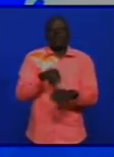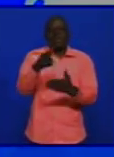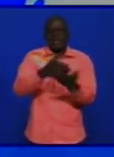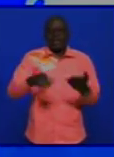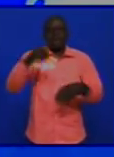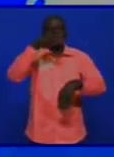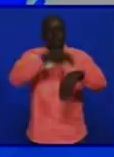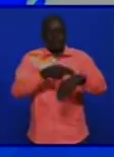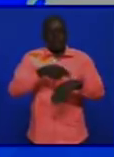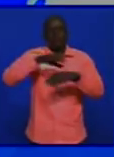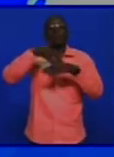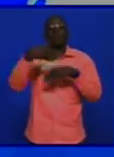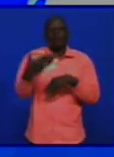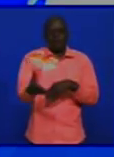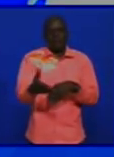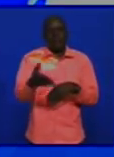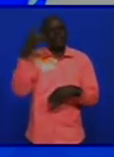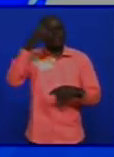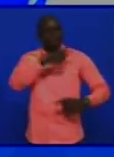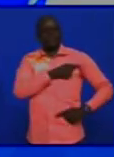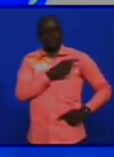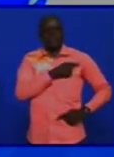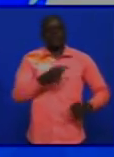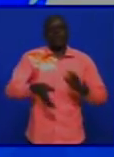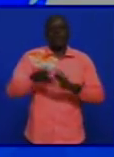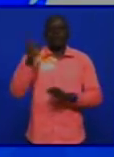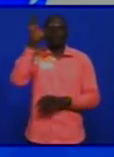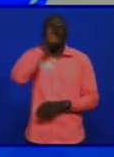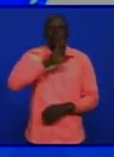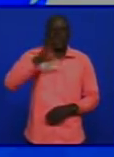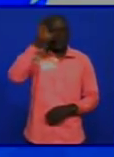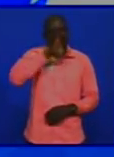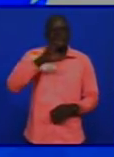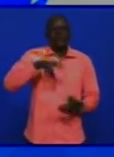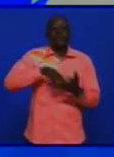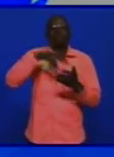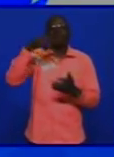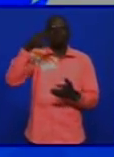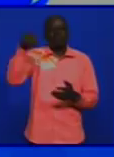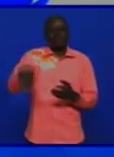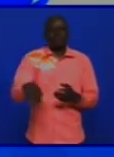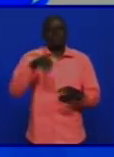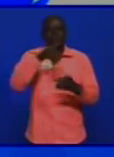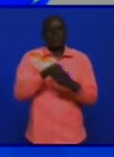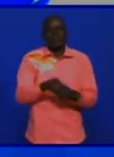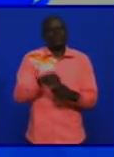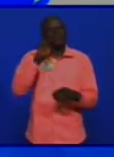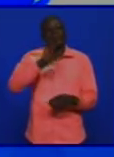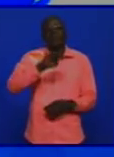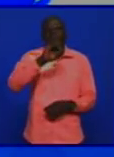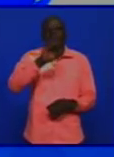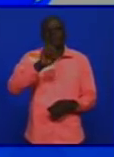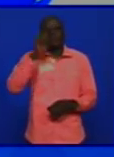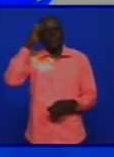ce rapt, une patrouille de la gendarmerie partie à leur recherche est tombée dans une embuscade. Et l'on a appris ce